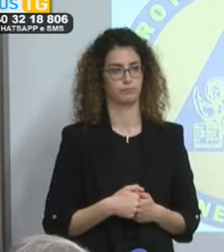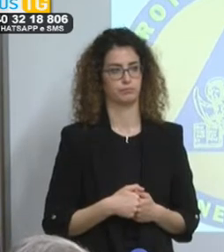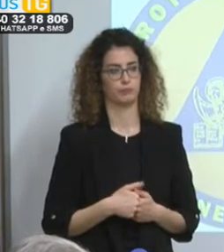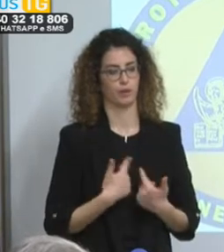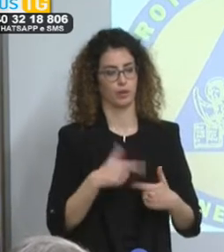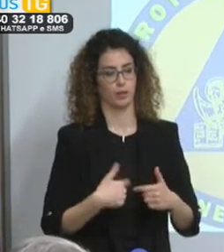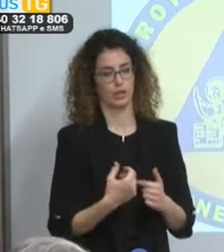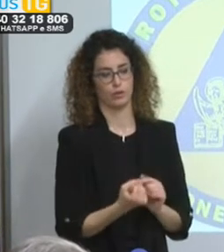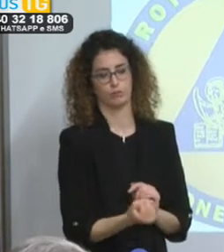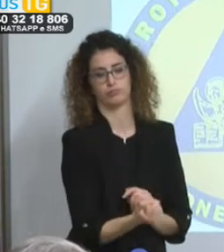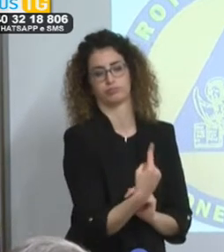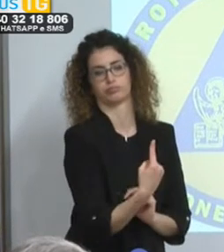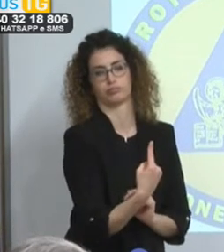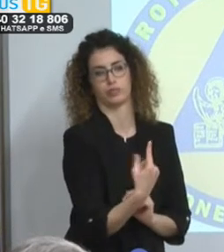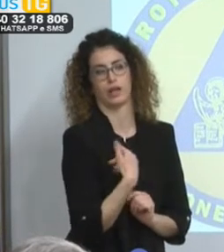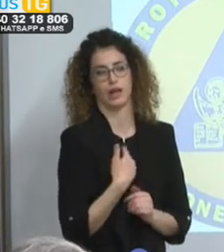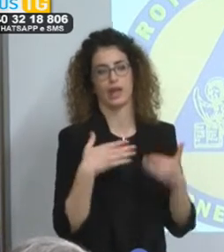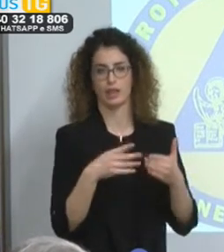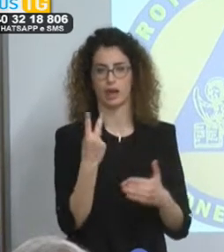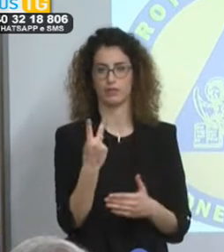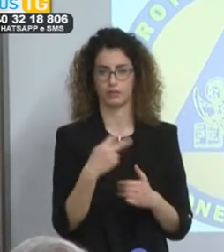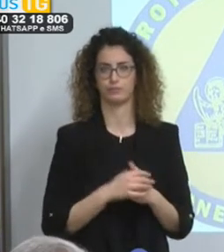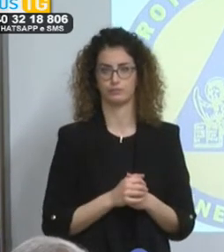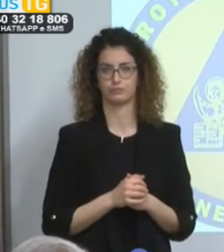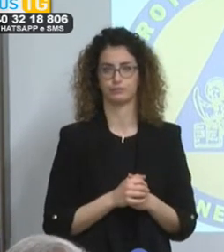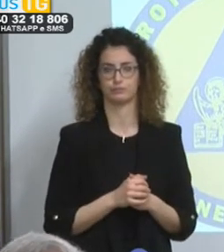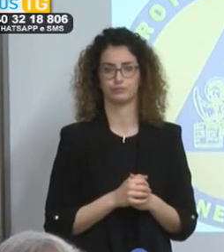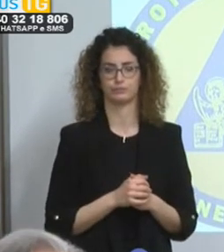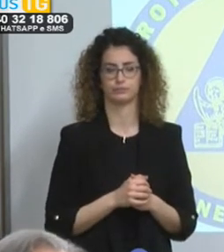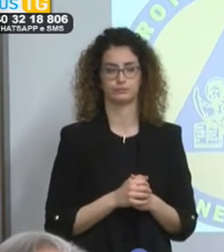altro un segnale. Vabbè, due navi.